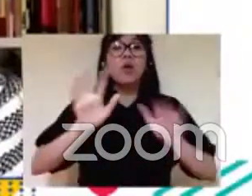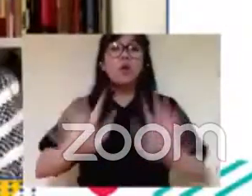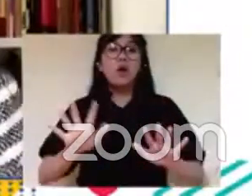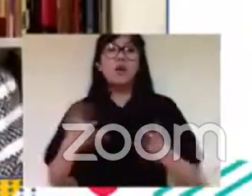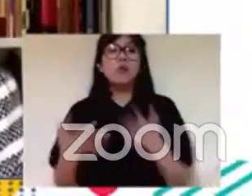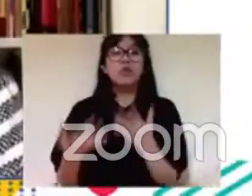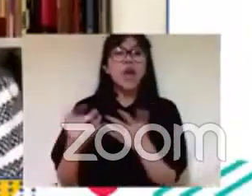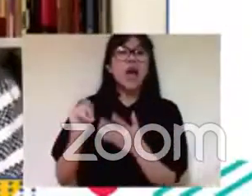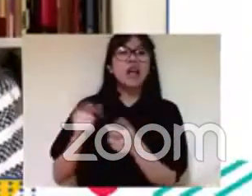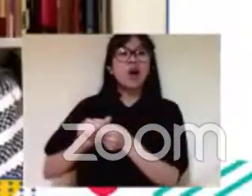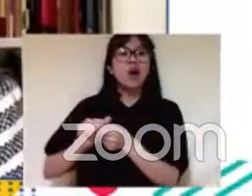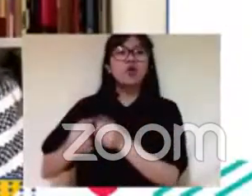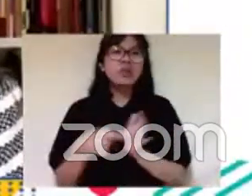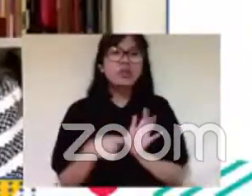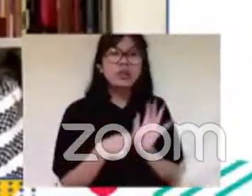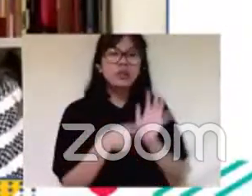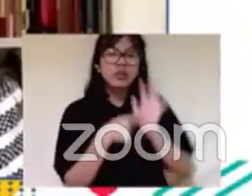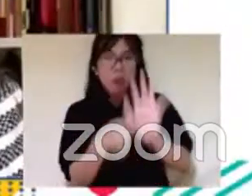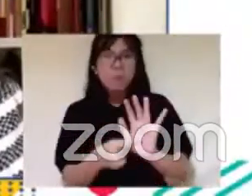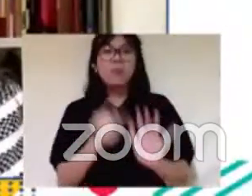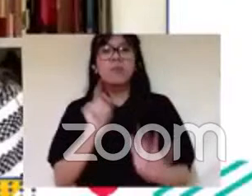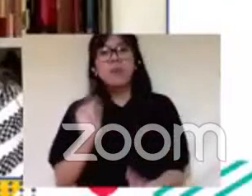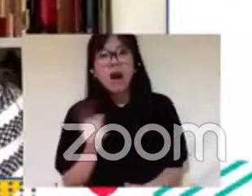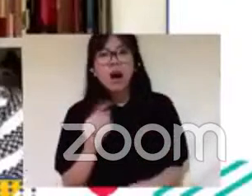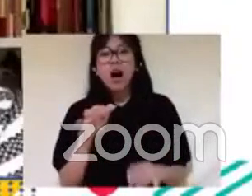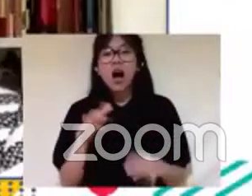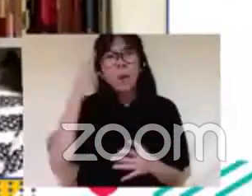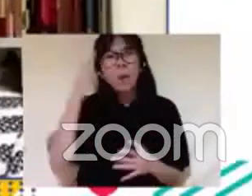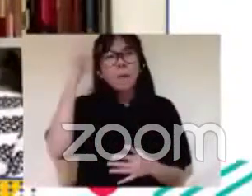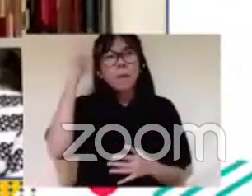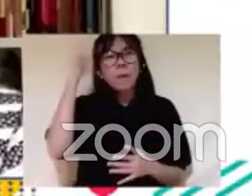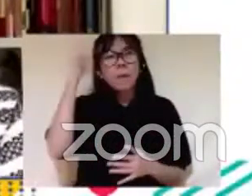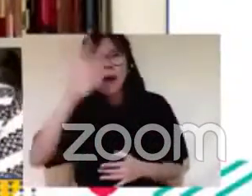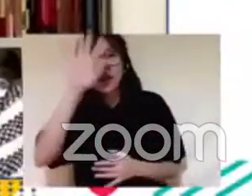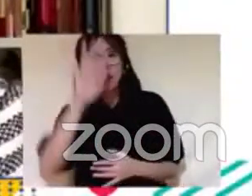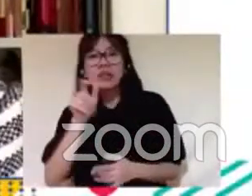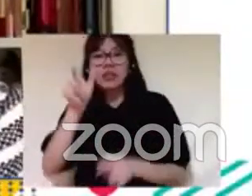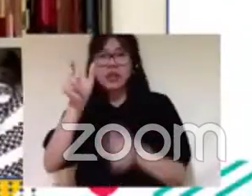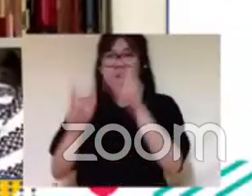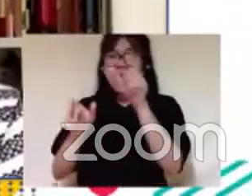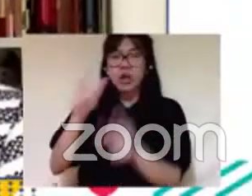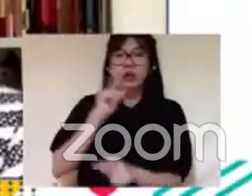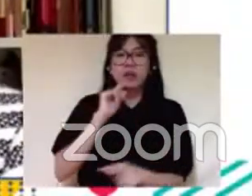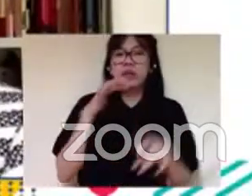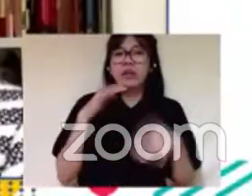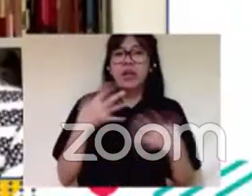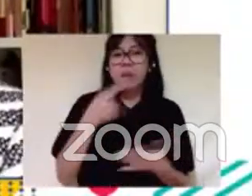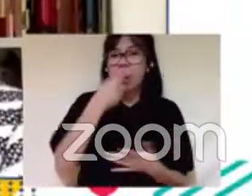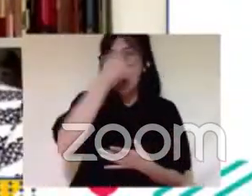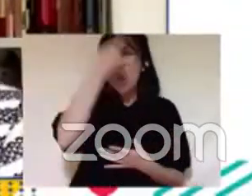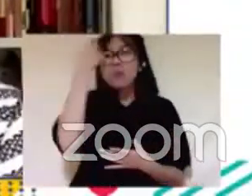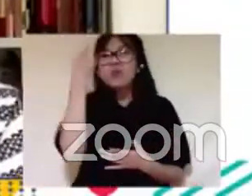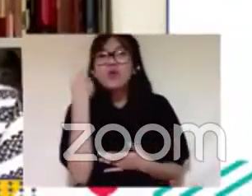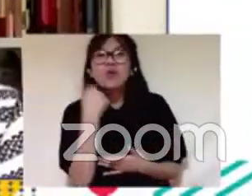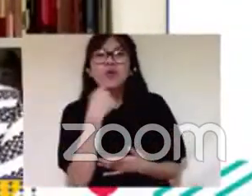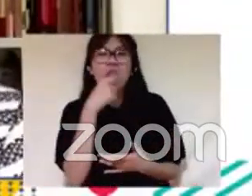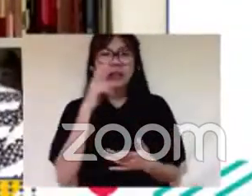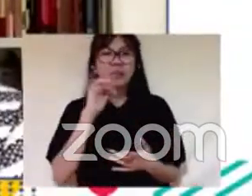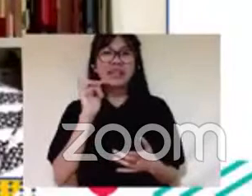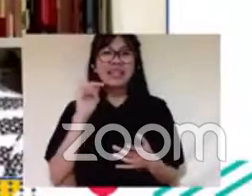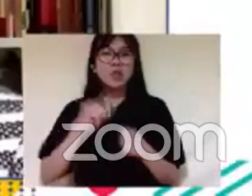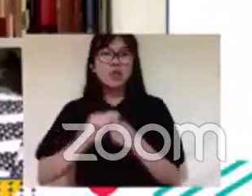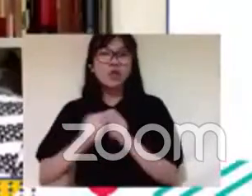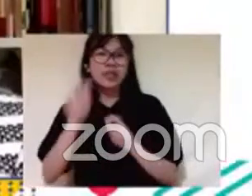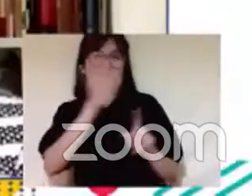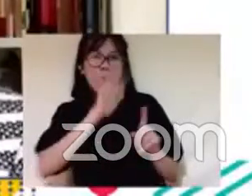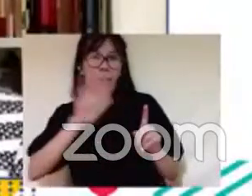yang ngelihat prediksi kita orangnya seperti apa, muka kita nanti dalam 20 tahun ke depan